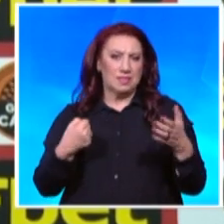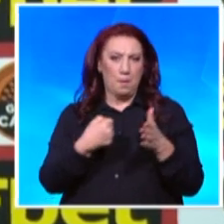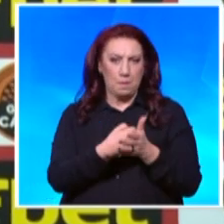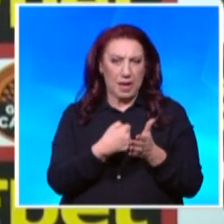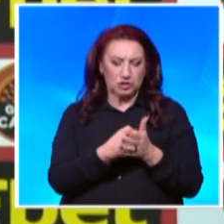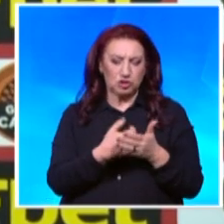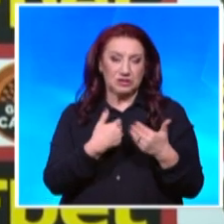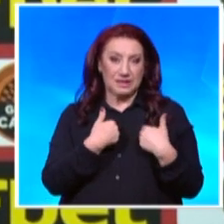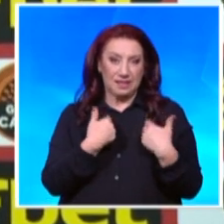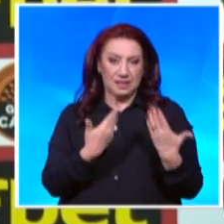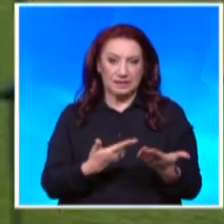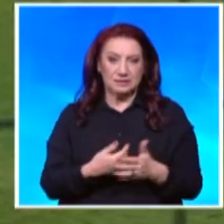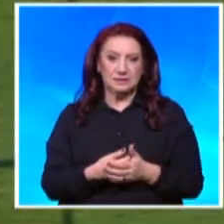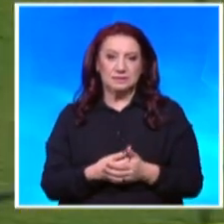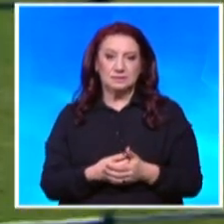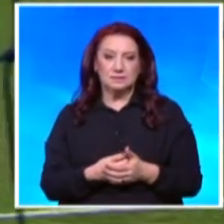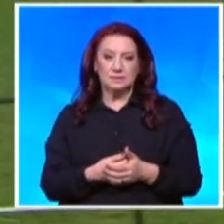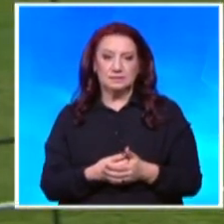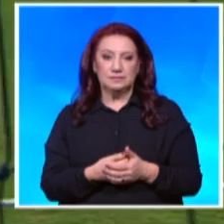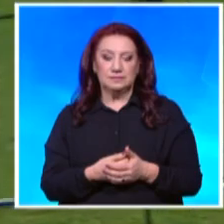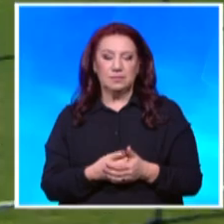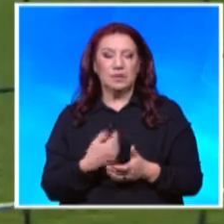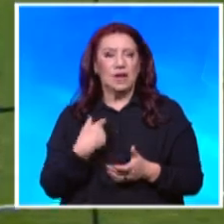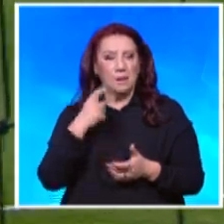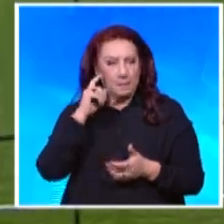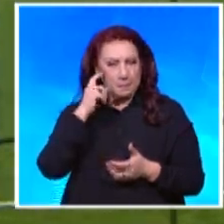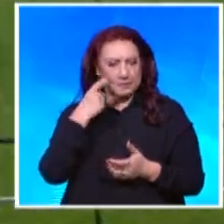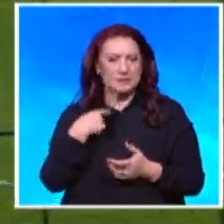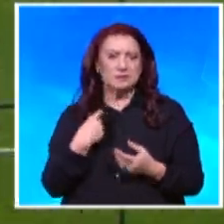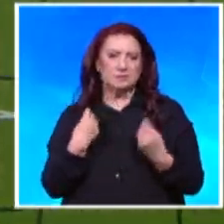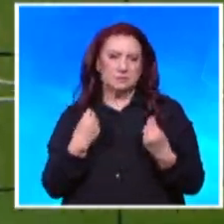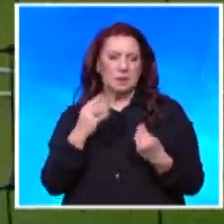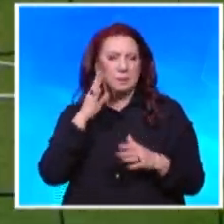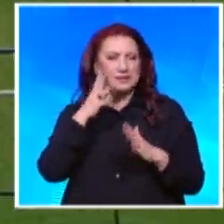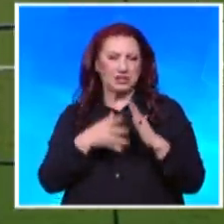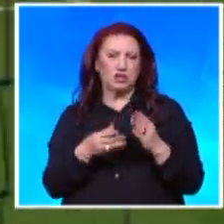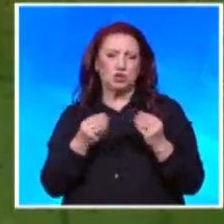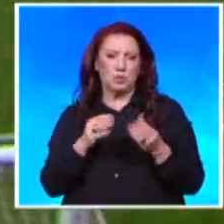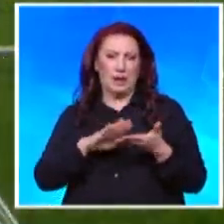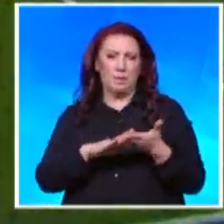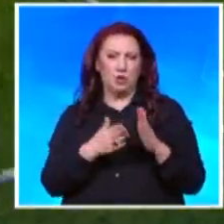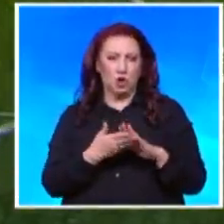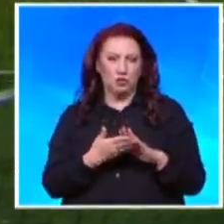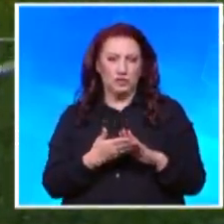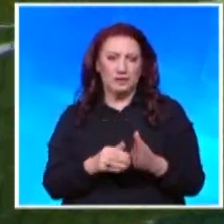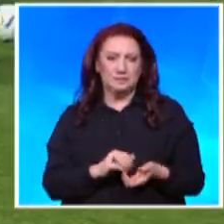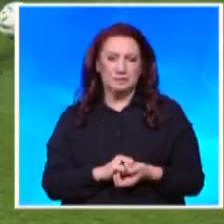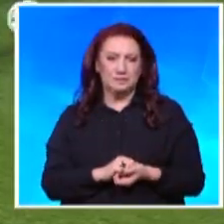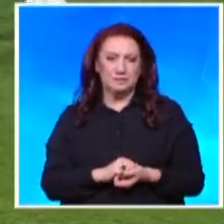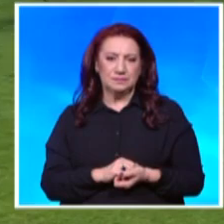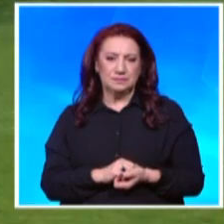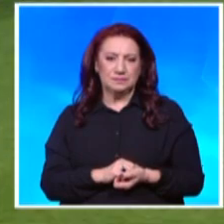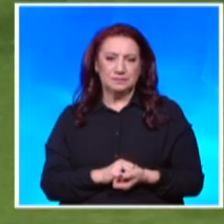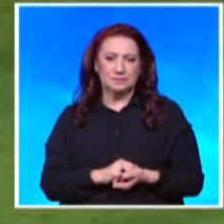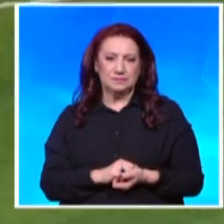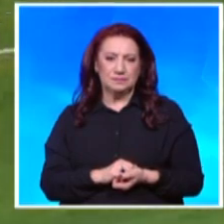се психически много добре припремили. Мисля, че психически много добре се подготвихме за него. И оно, що е върло битно, опит са нам играчи са клуб е